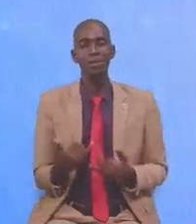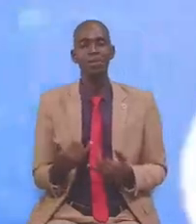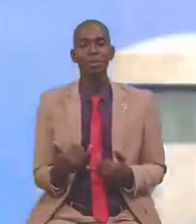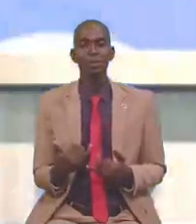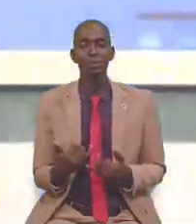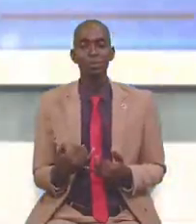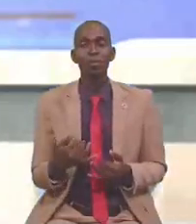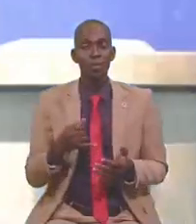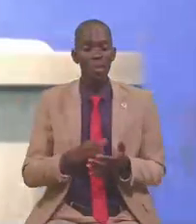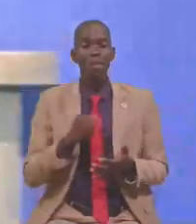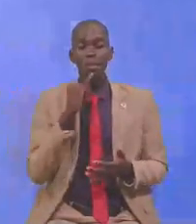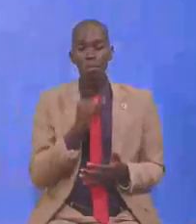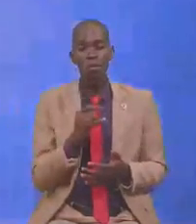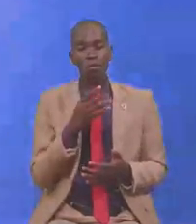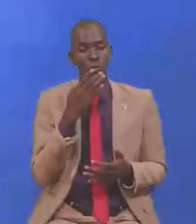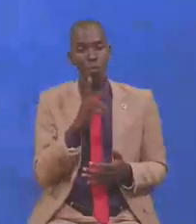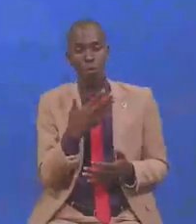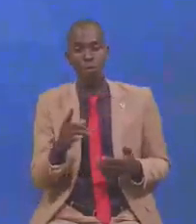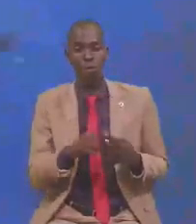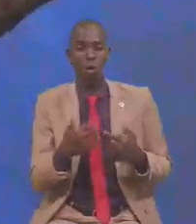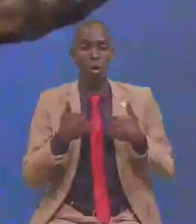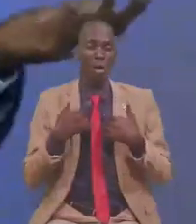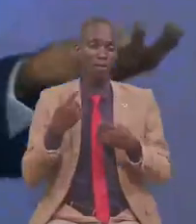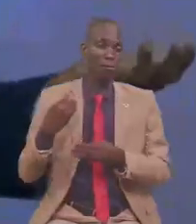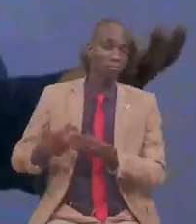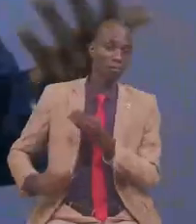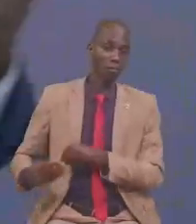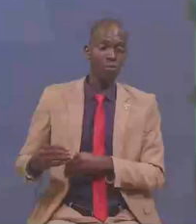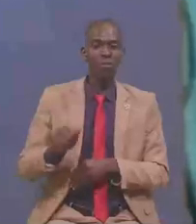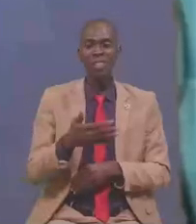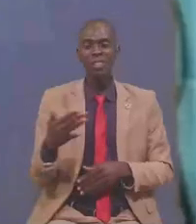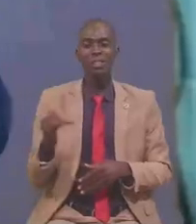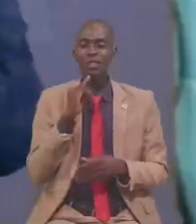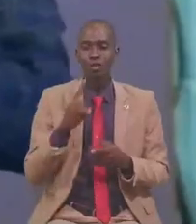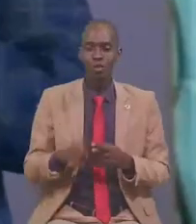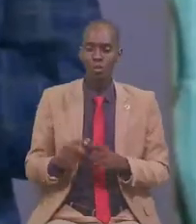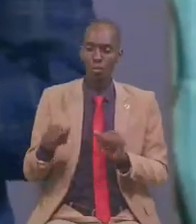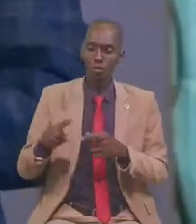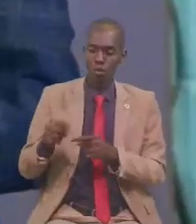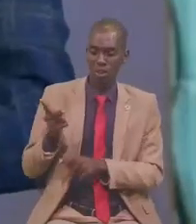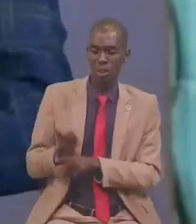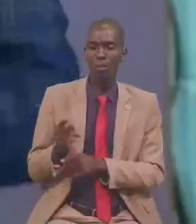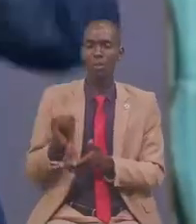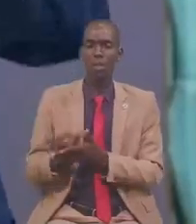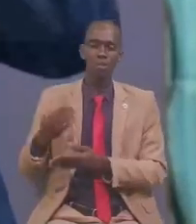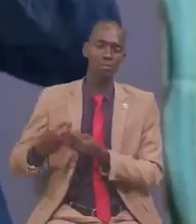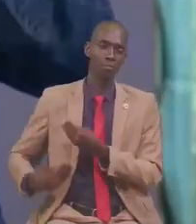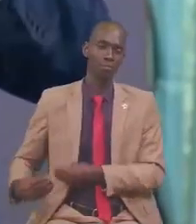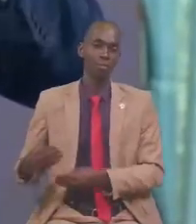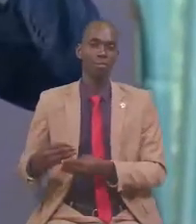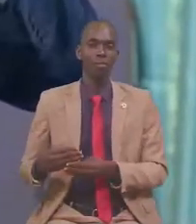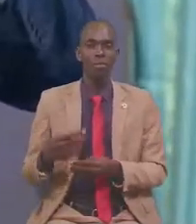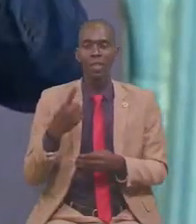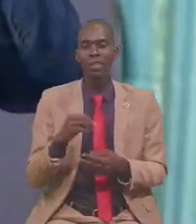d'aînesse ou le droit de naissance. C'est une chose d'avoir le droit d'aînesse et une autre